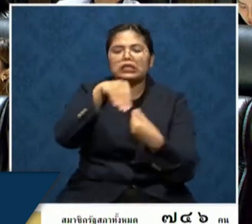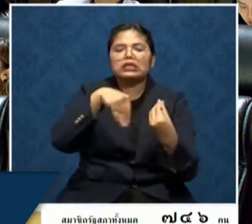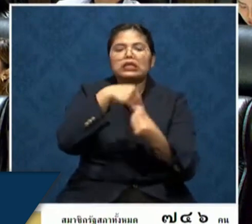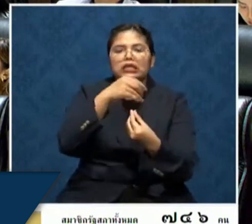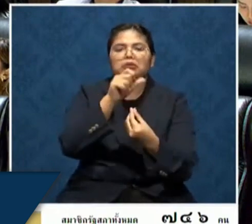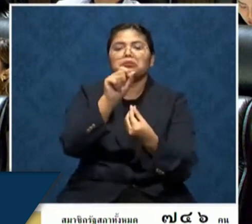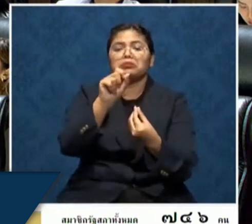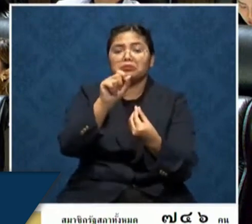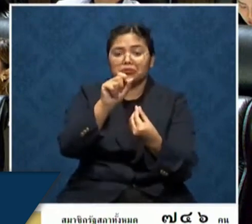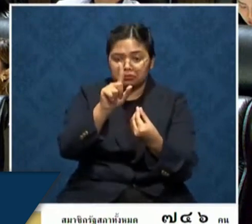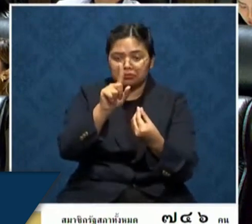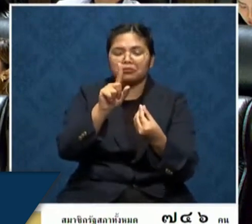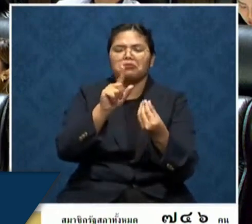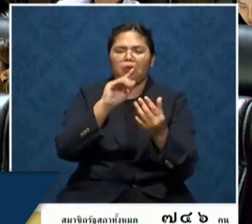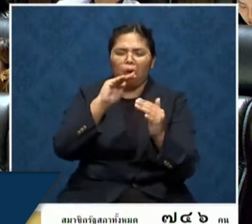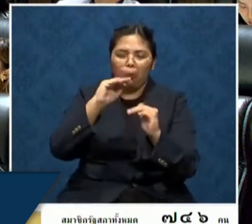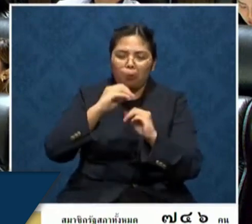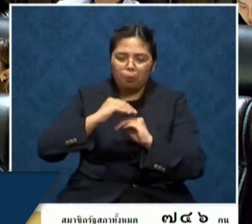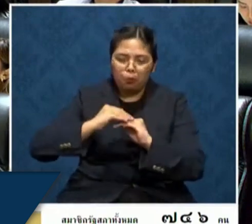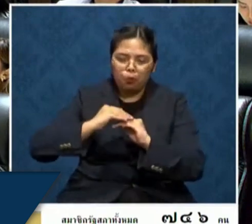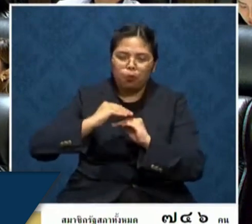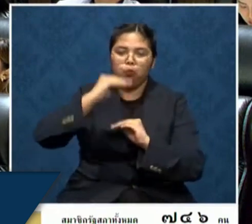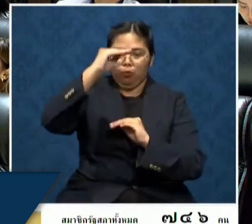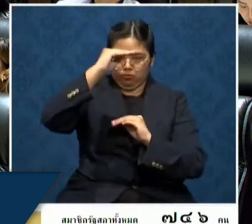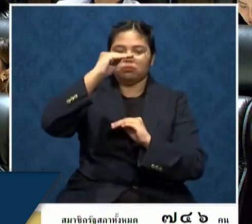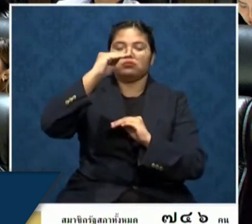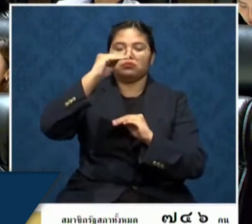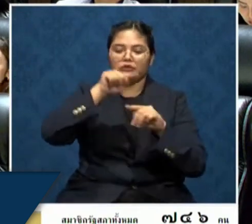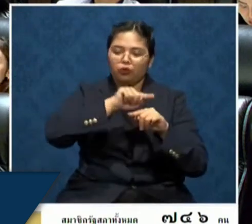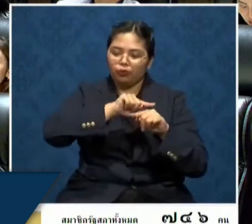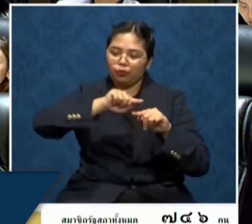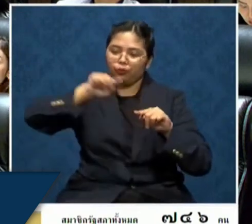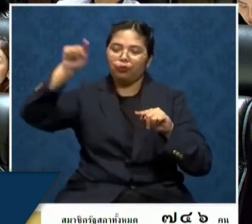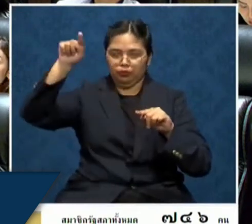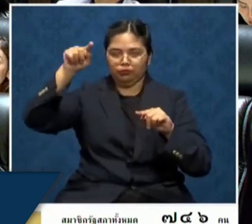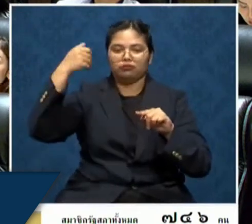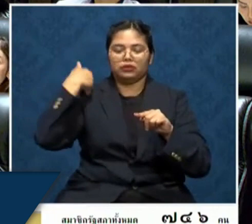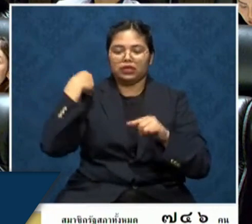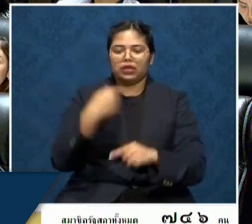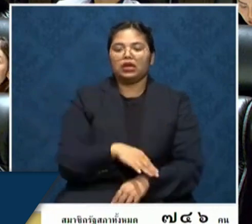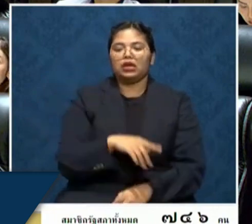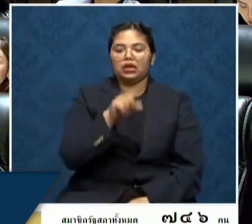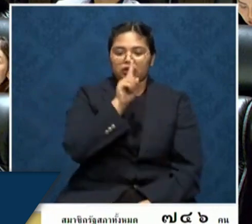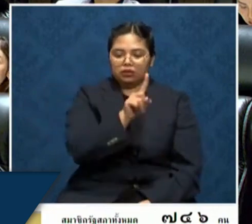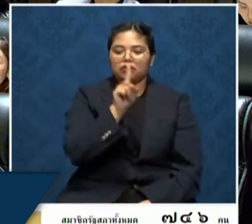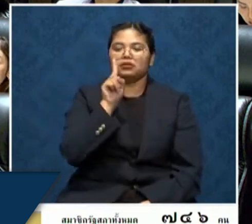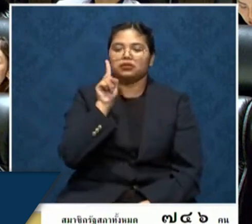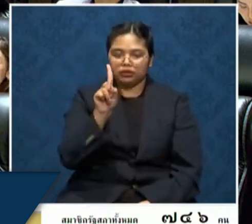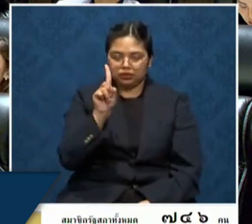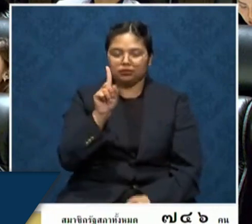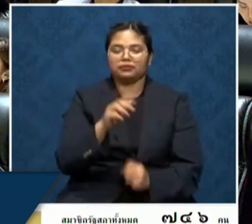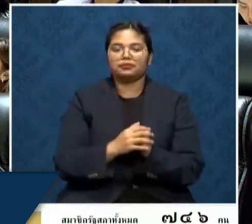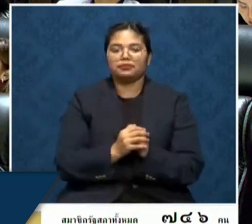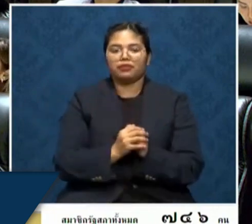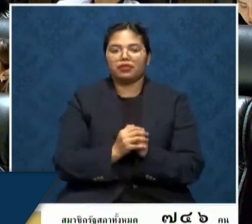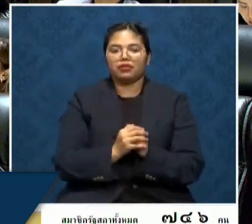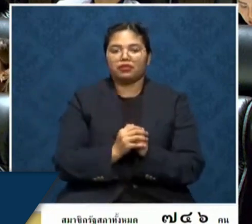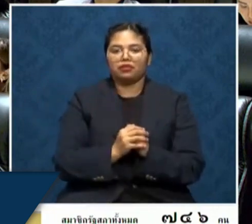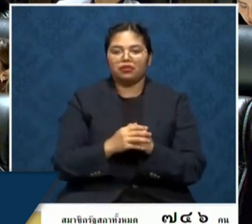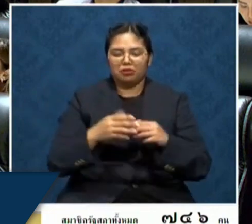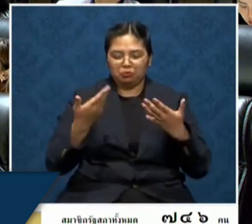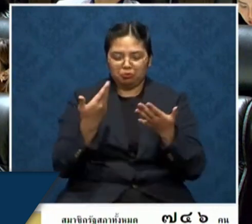ศษเรียกว่าเพื่อพัฒนาเขตเศรษฐกิจพิเศษ11เราเทหมดหน้าตักขออนุญาตยืมคำท่านนายก